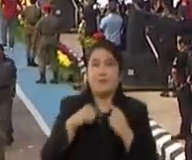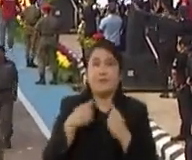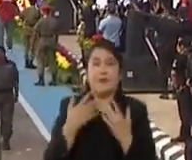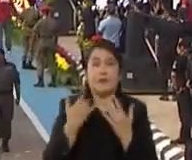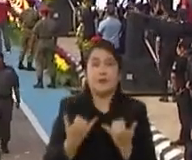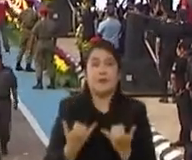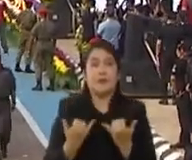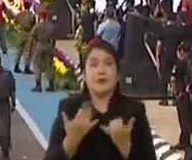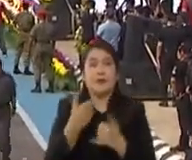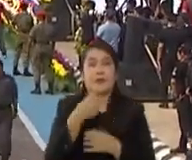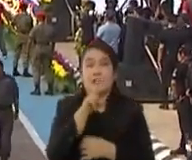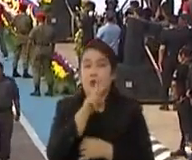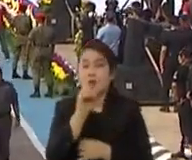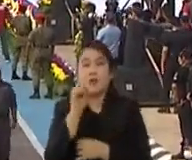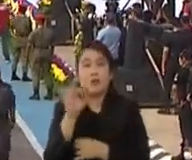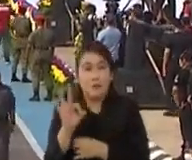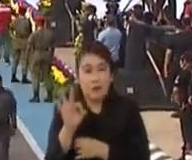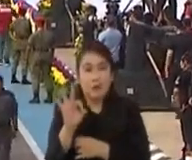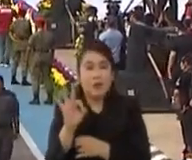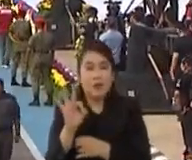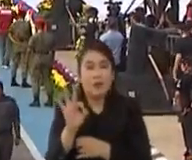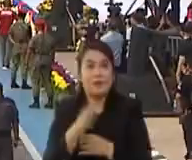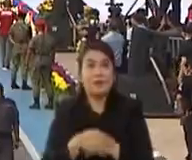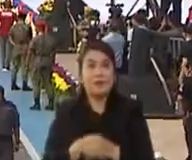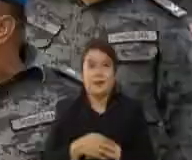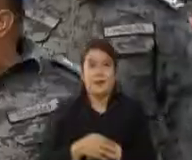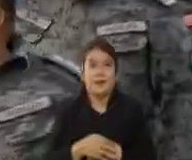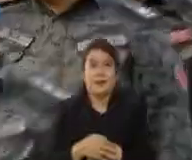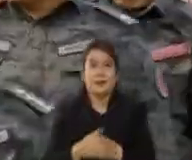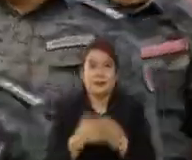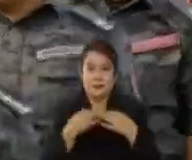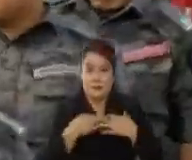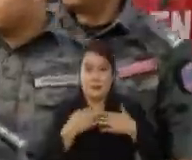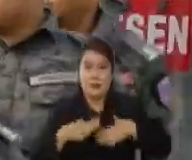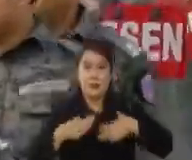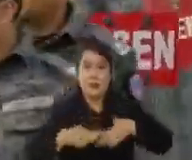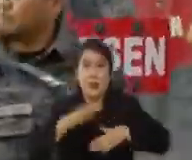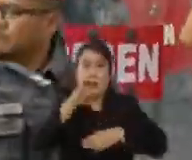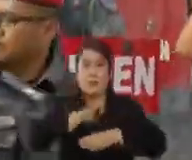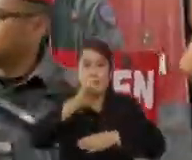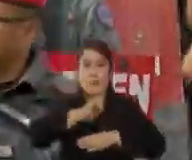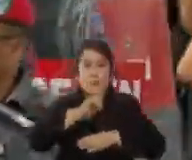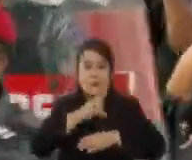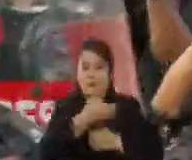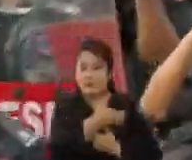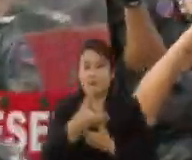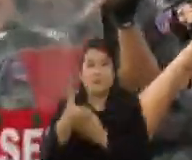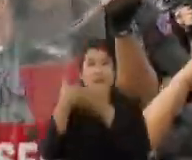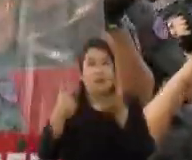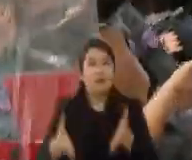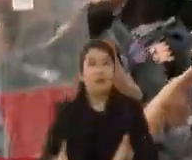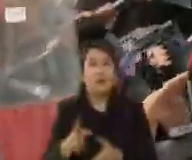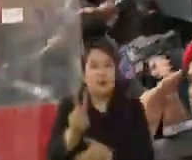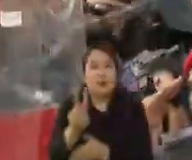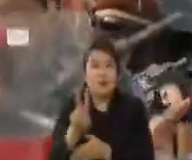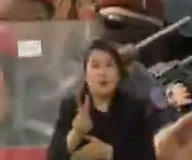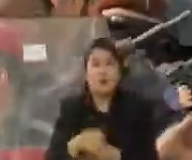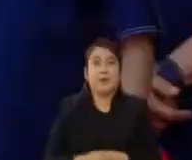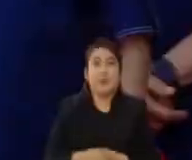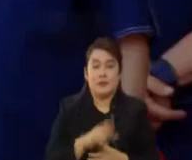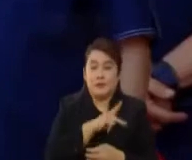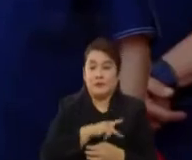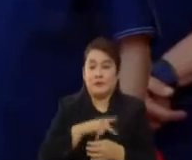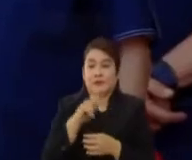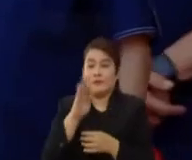kini ialah 209 wira-wira merah diketuai oleh Penguasa Kanan Bomba 2 Muhammad Firdaus Khan